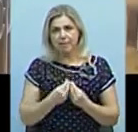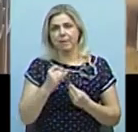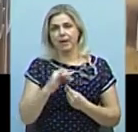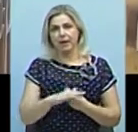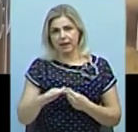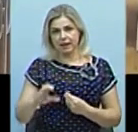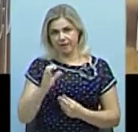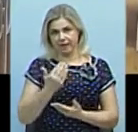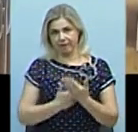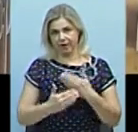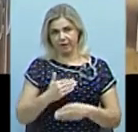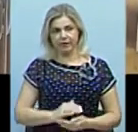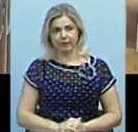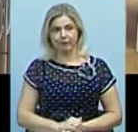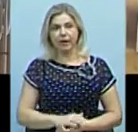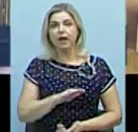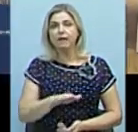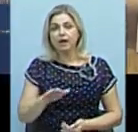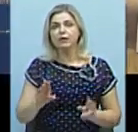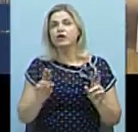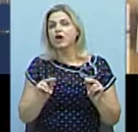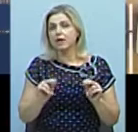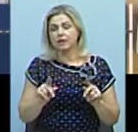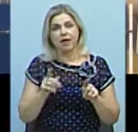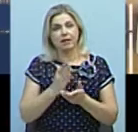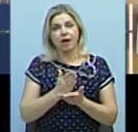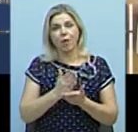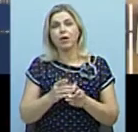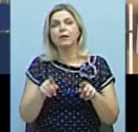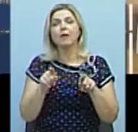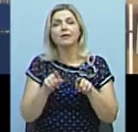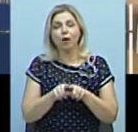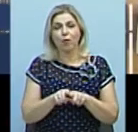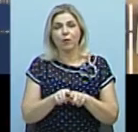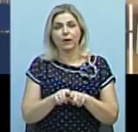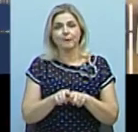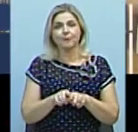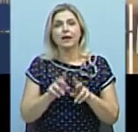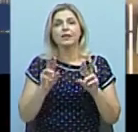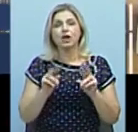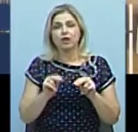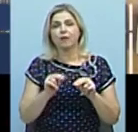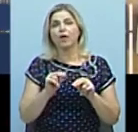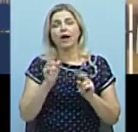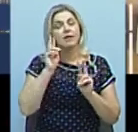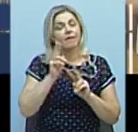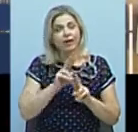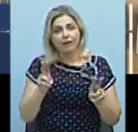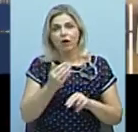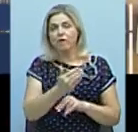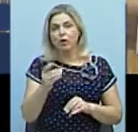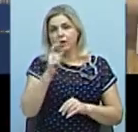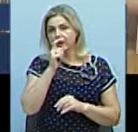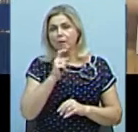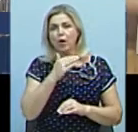Діти, к щастю, знаходяться в такому, знаєте, щасливому невіданні. Діти, на щастя, перебувають в такому щасливому невіданні. Вони не розуміють